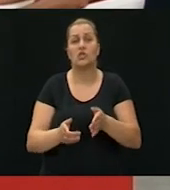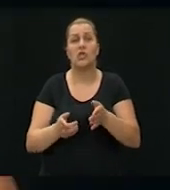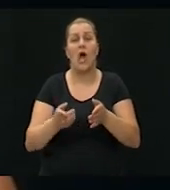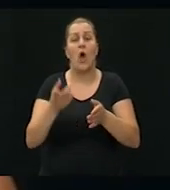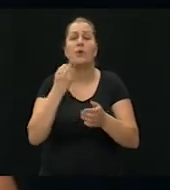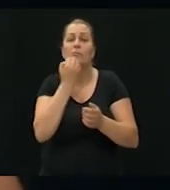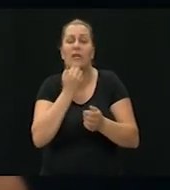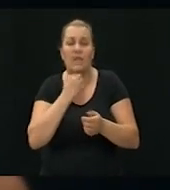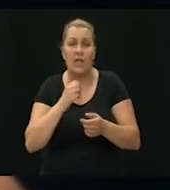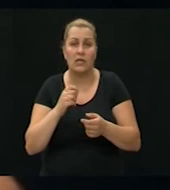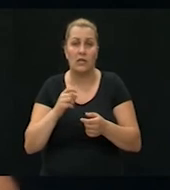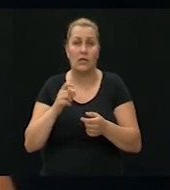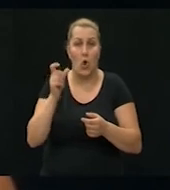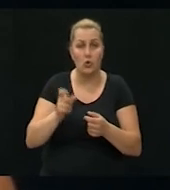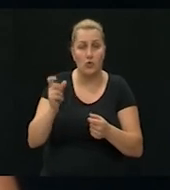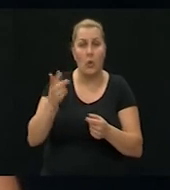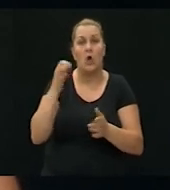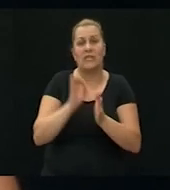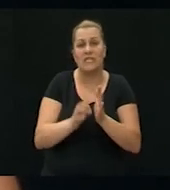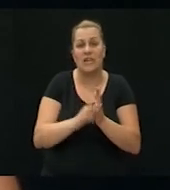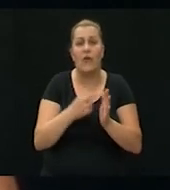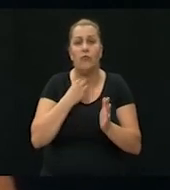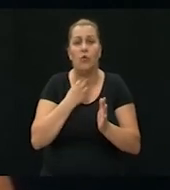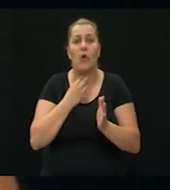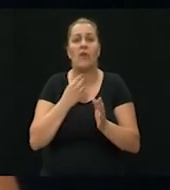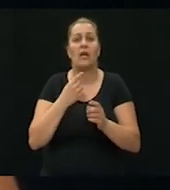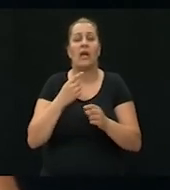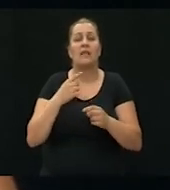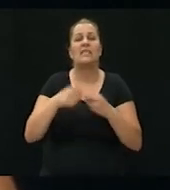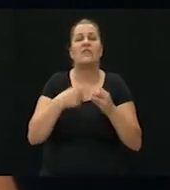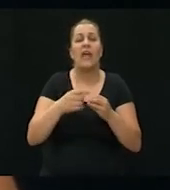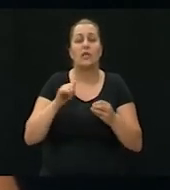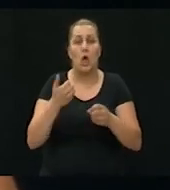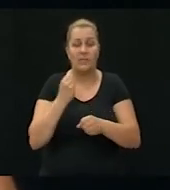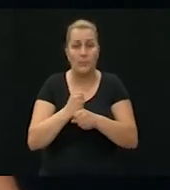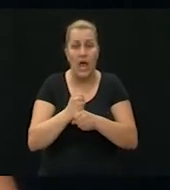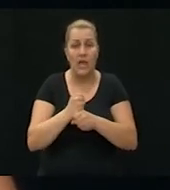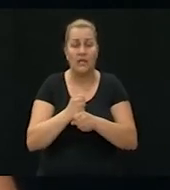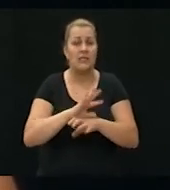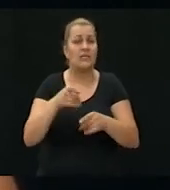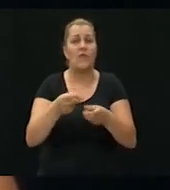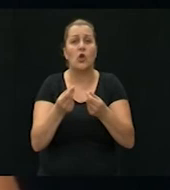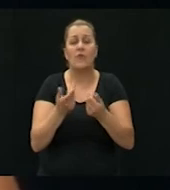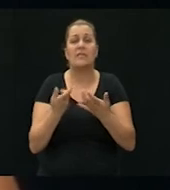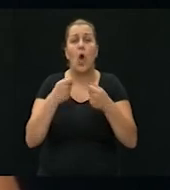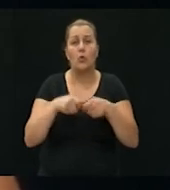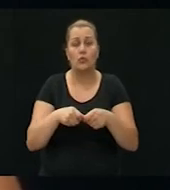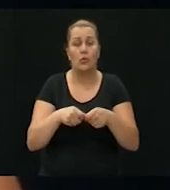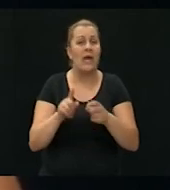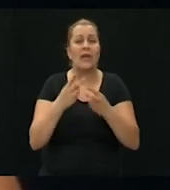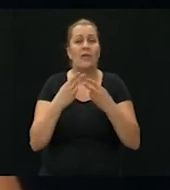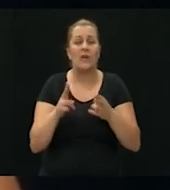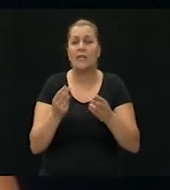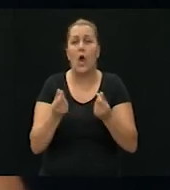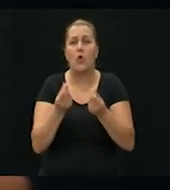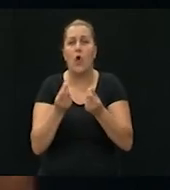znam, privatnih osoba, od crkve u Vukovaru, Svetog Josipa Radnika, tako dalje, naš novac kao udruge dragovoljaca ne vrijedi